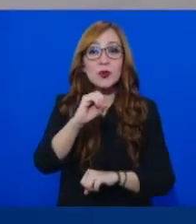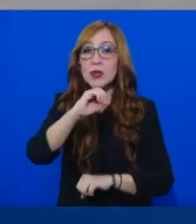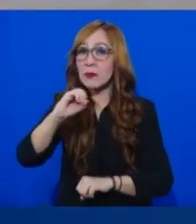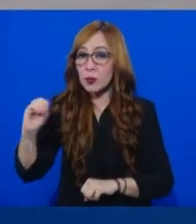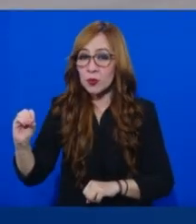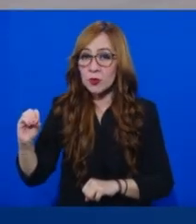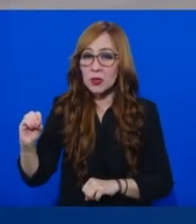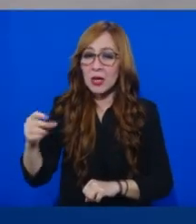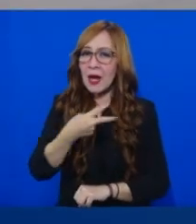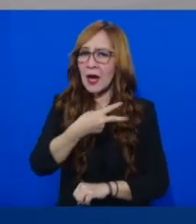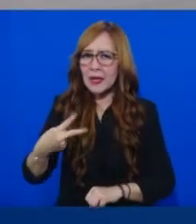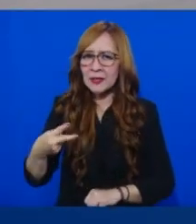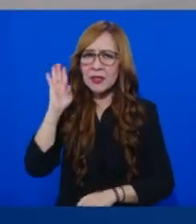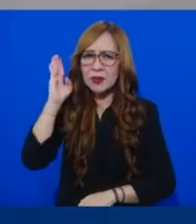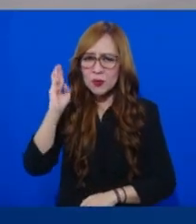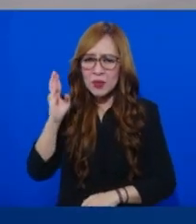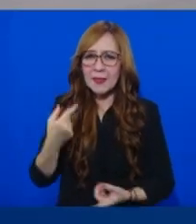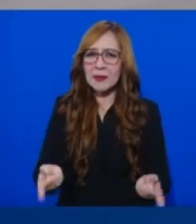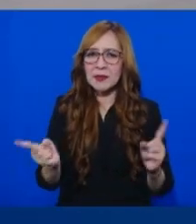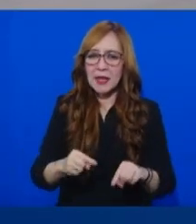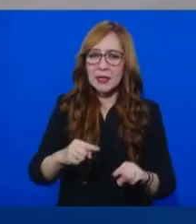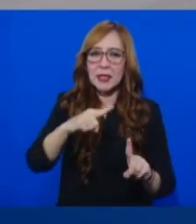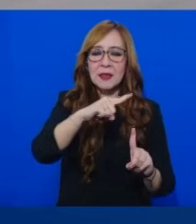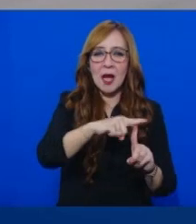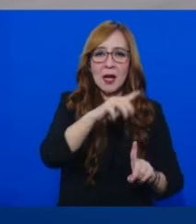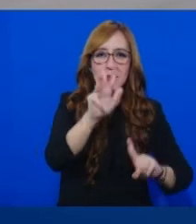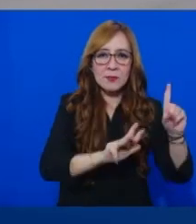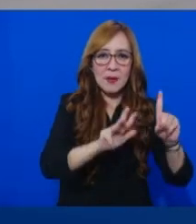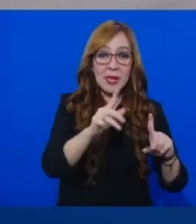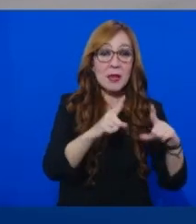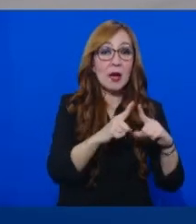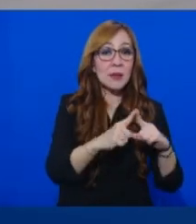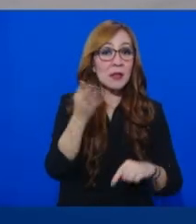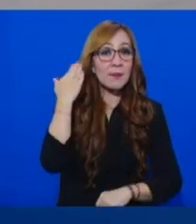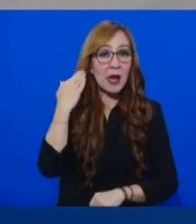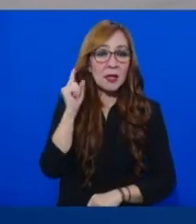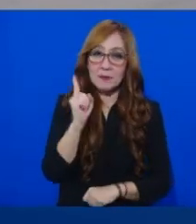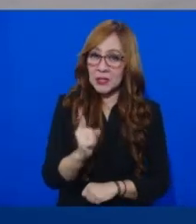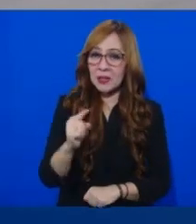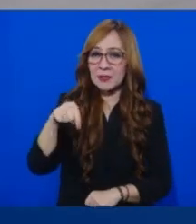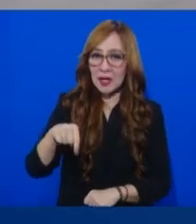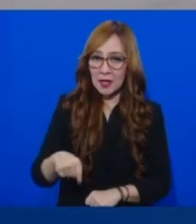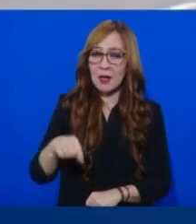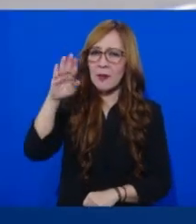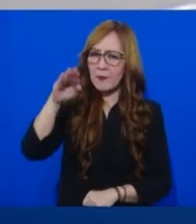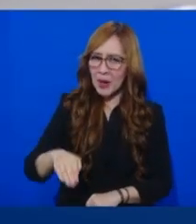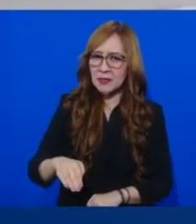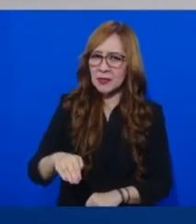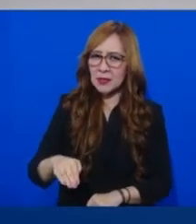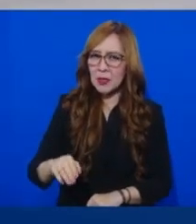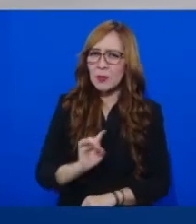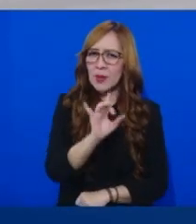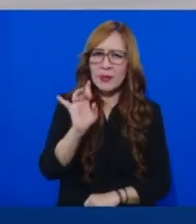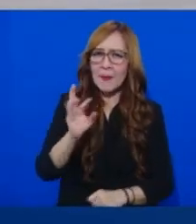memang puncak arus mudik ini sudah terjadi di tanggal 19 April kemarin. Walaupun memang saat ini masih ada masyarakat